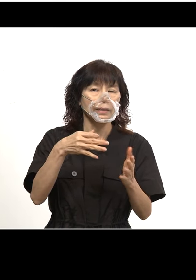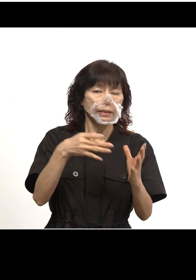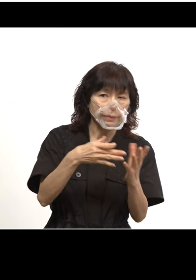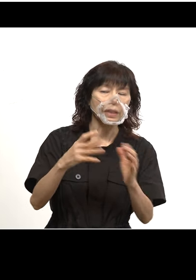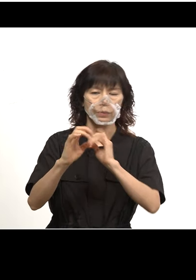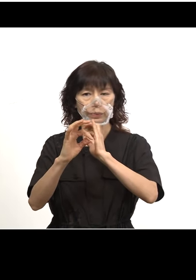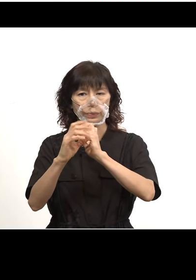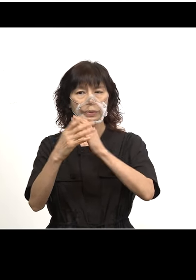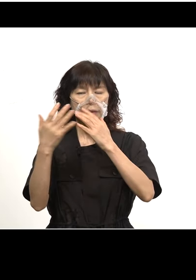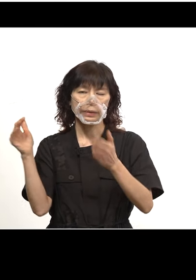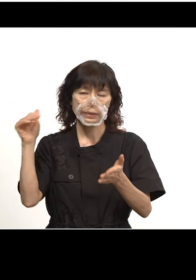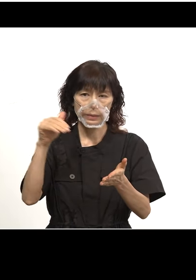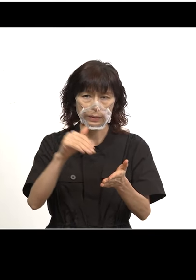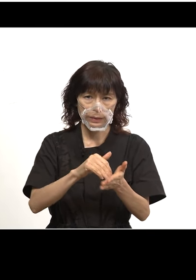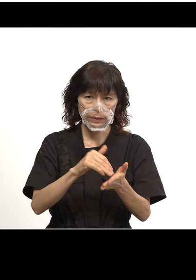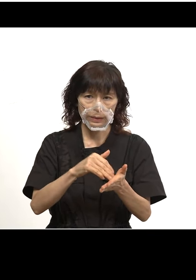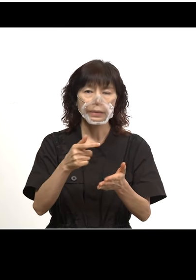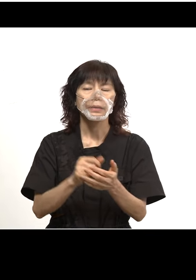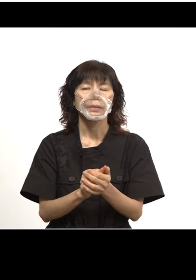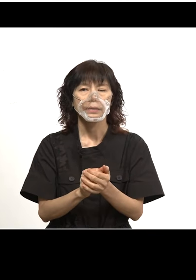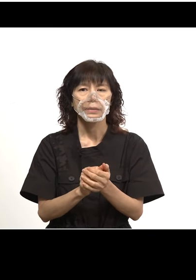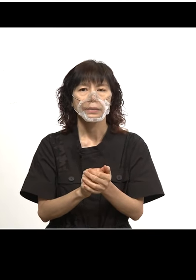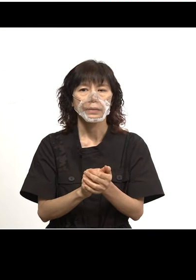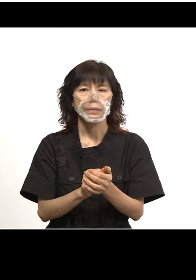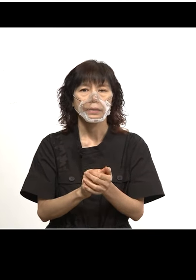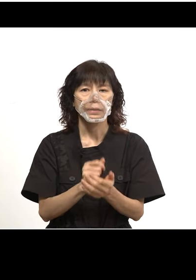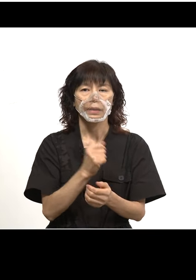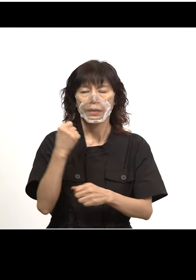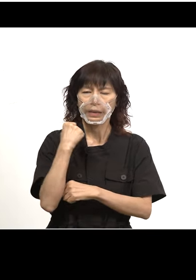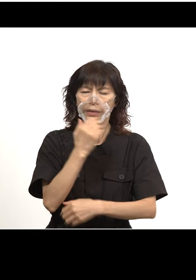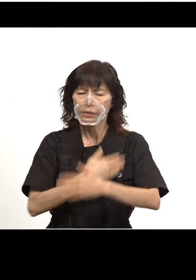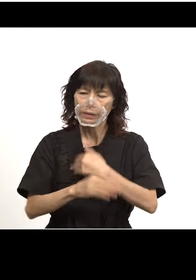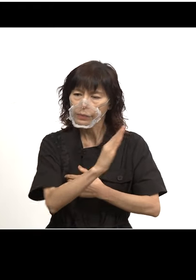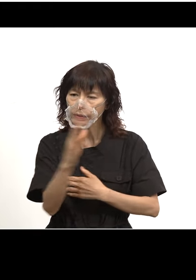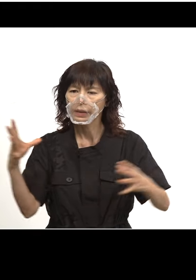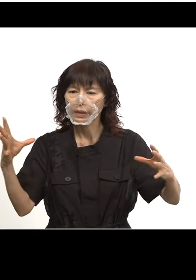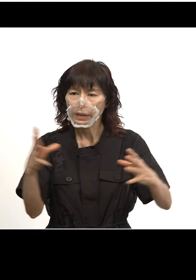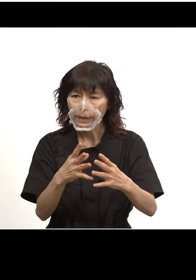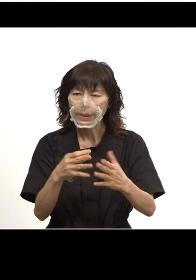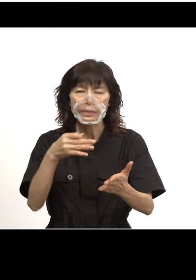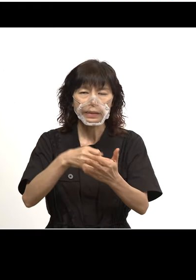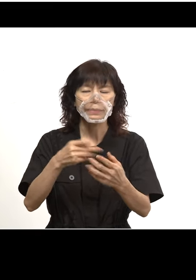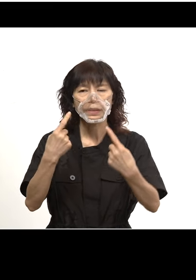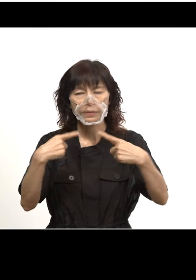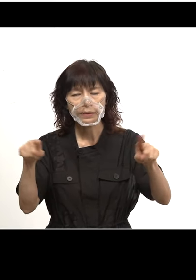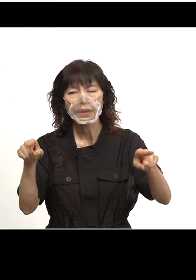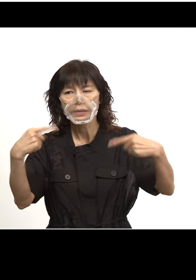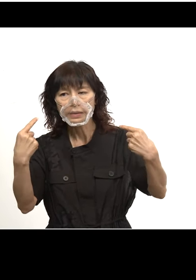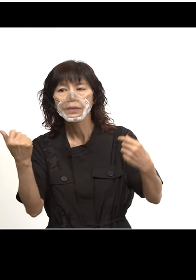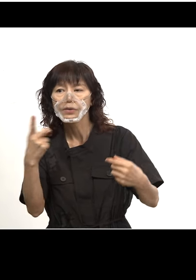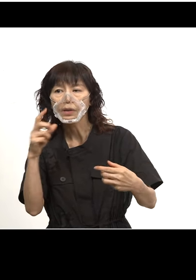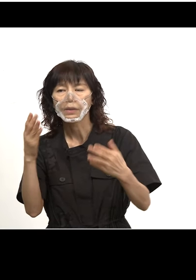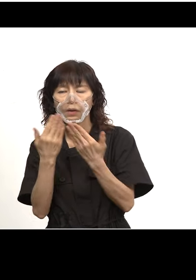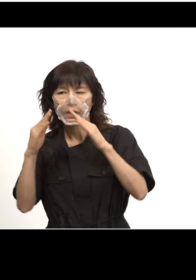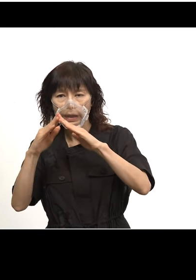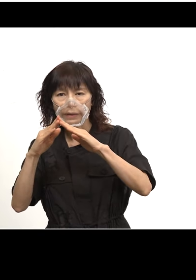小號，至今仍然經常持續領導不同能力的學生參加音樂節演出和帶領學校的銅管樂